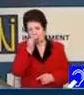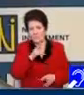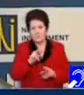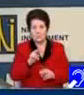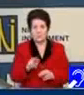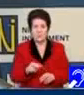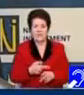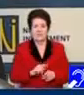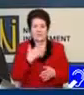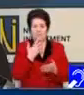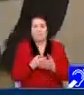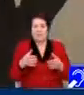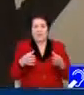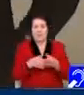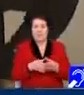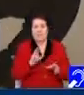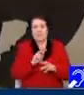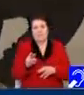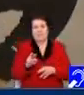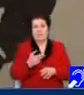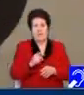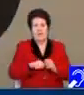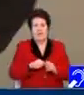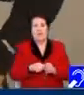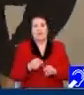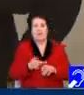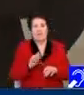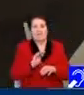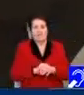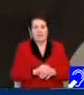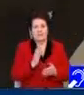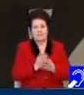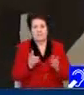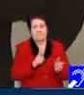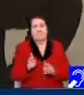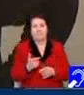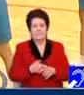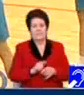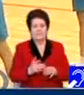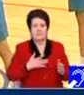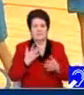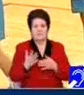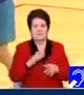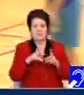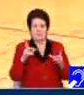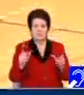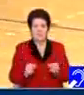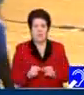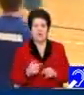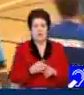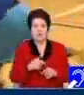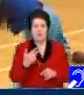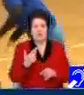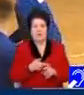pot să-mi controlez decât propria echipă. Trebuie să jucăm mai bine decât la trofeul Carpați, dar suntem pe drumul cel bun. Din lotul lărgit, Xavi Pascual a renunțat la Mihai Bujor,